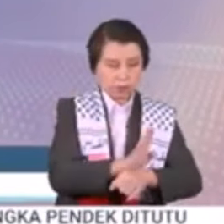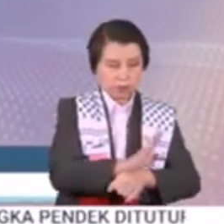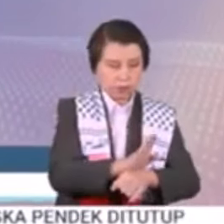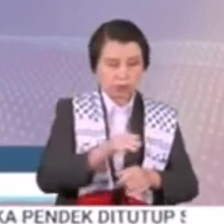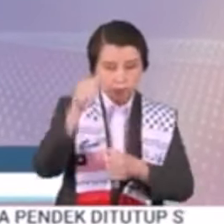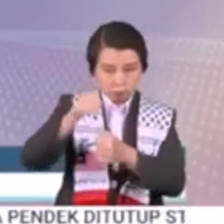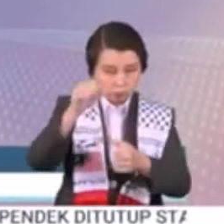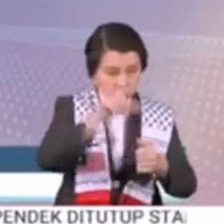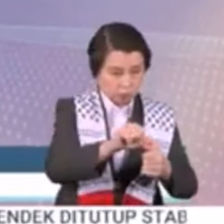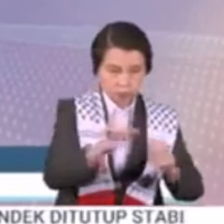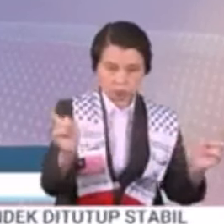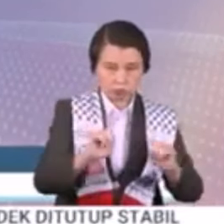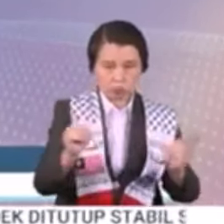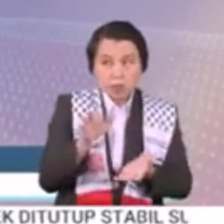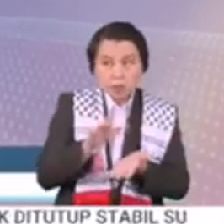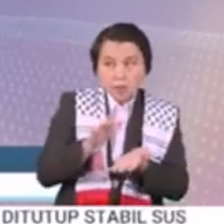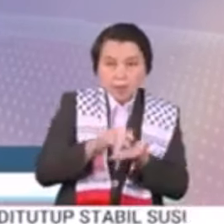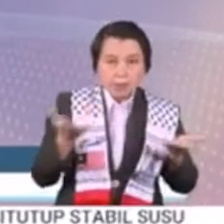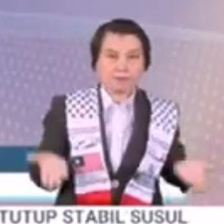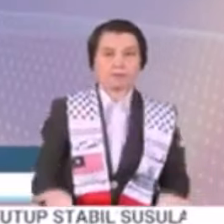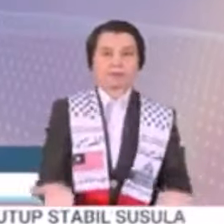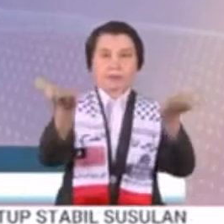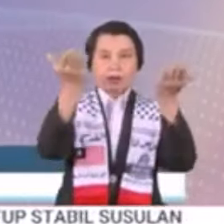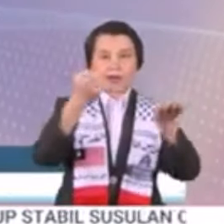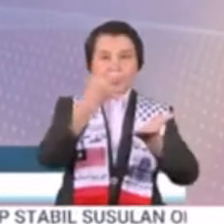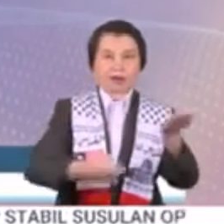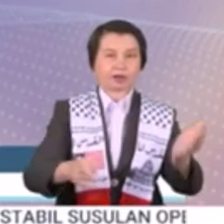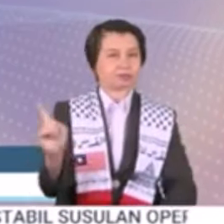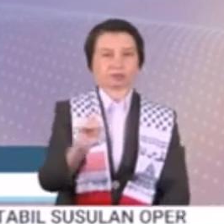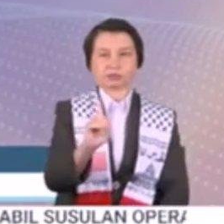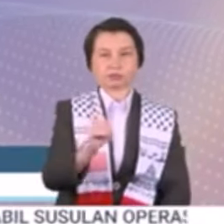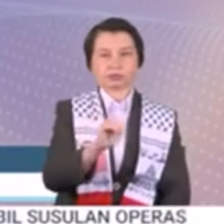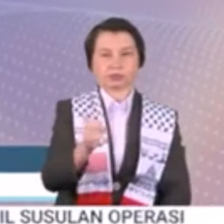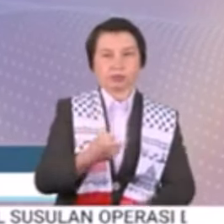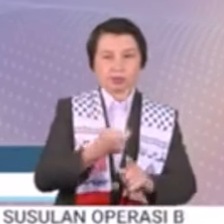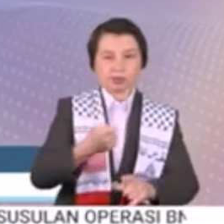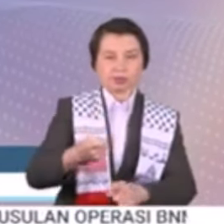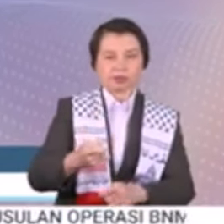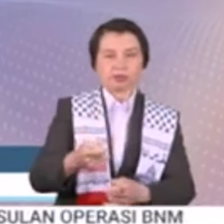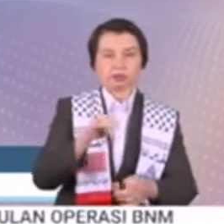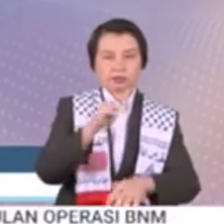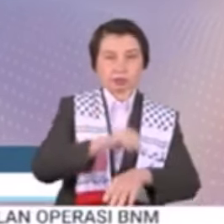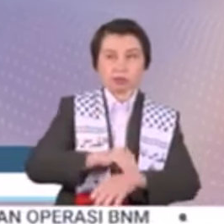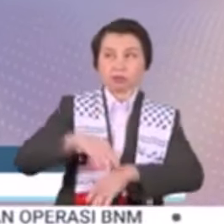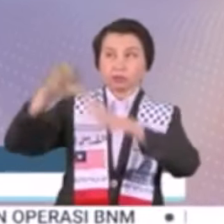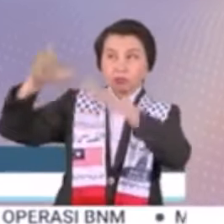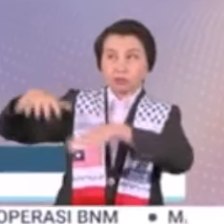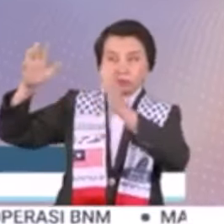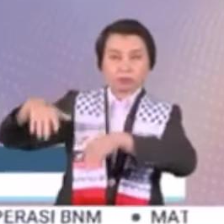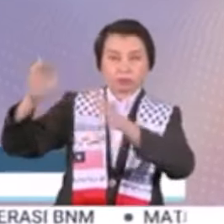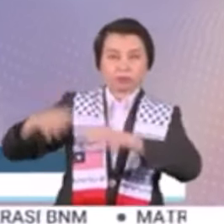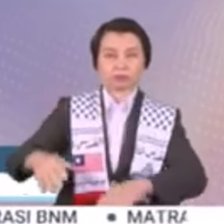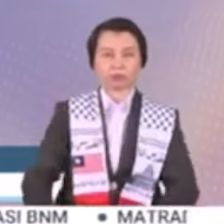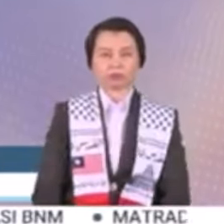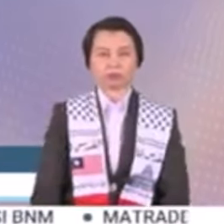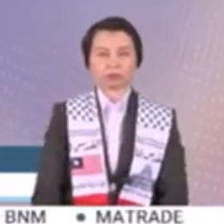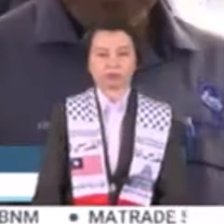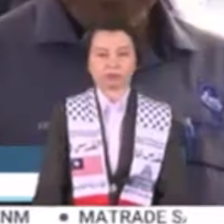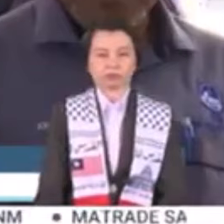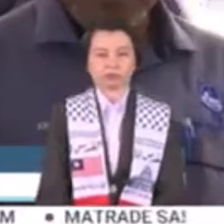juga diingatkan tidak ambil kesempatan dengan cuba menaikkan harga hasil laut ketika monsun timur laut.